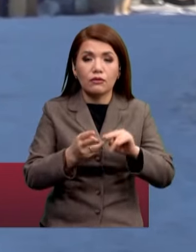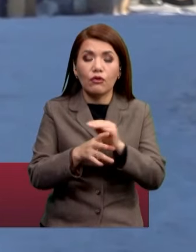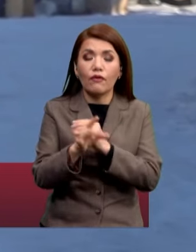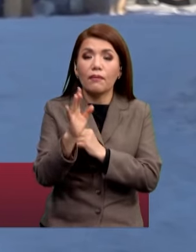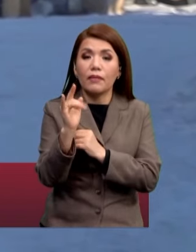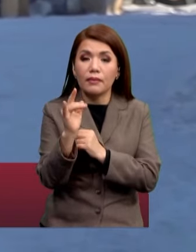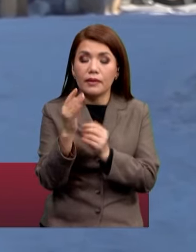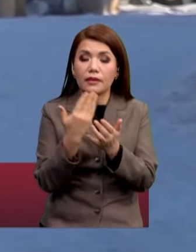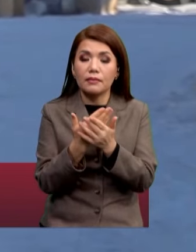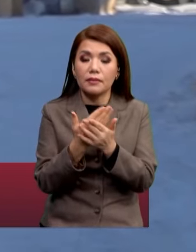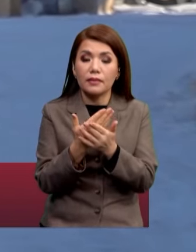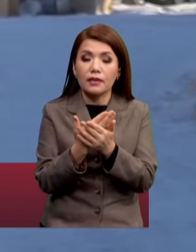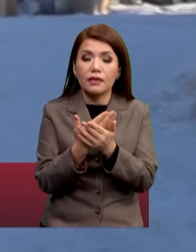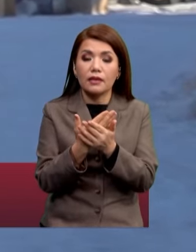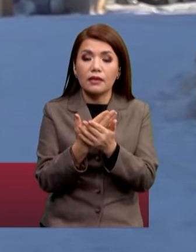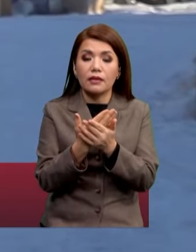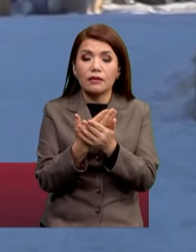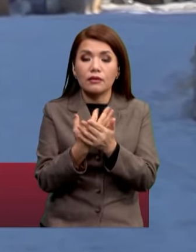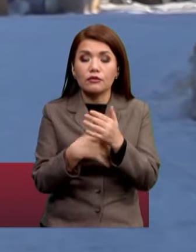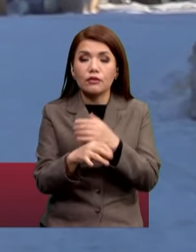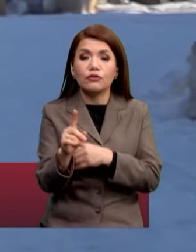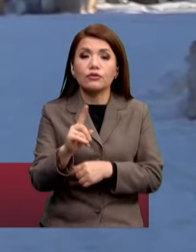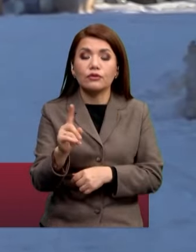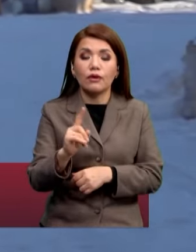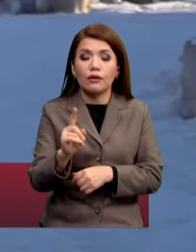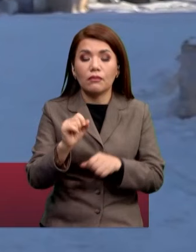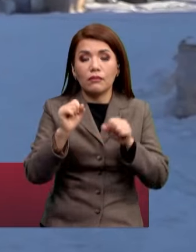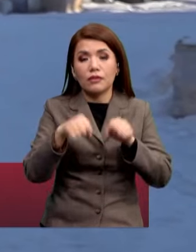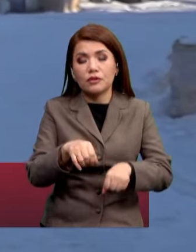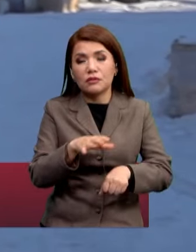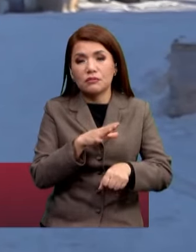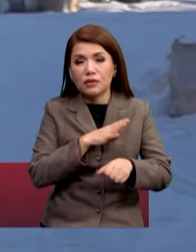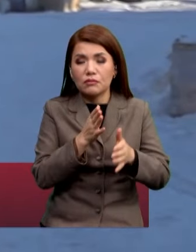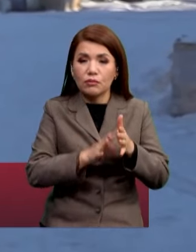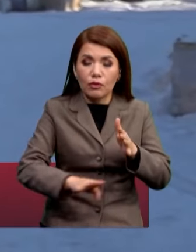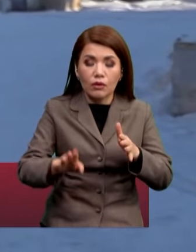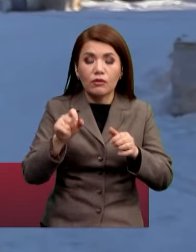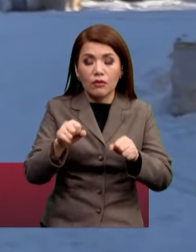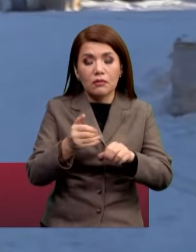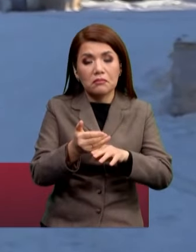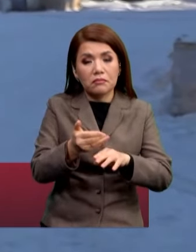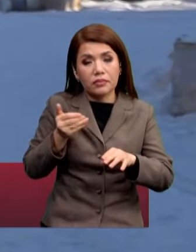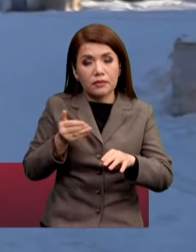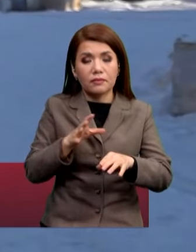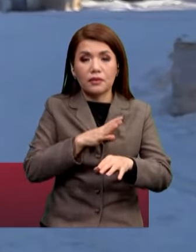бы какое-то сказано там, что возможные обрушения, то, конечно,